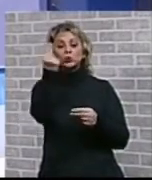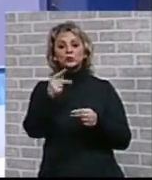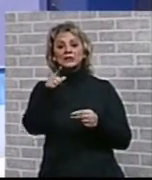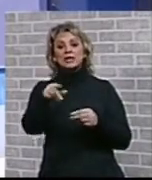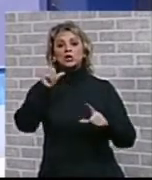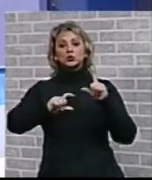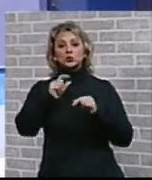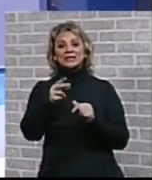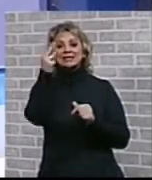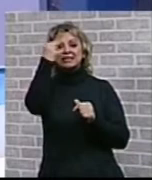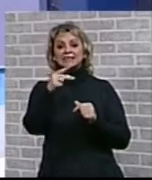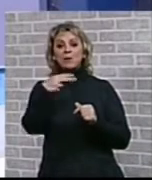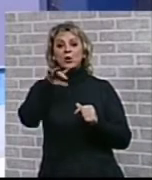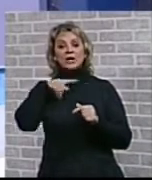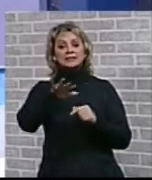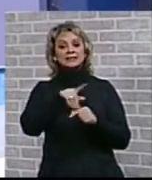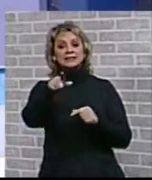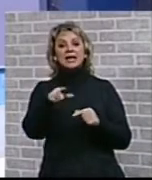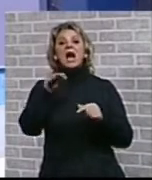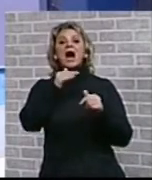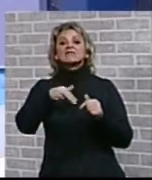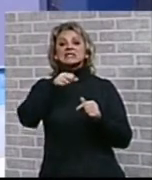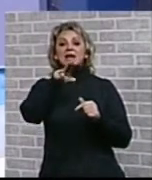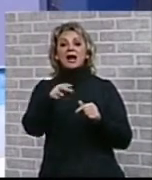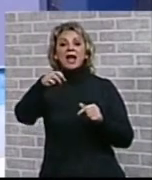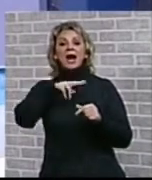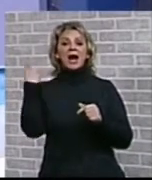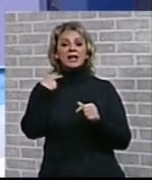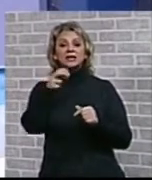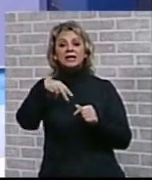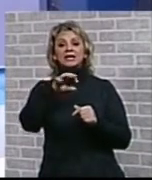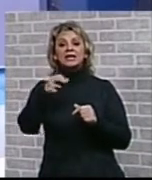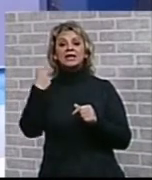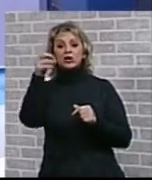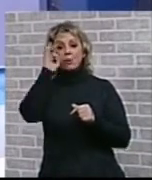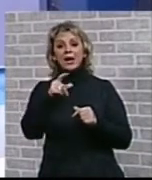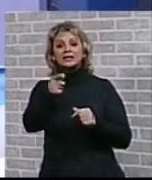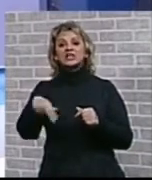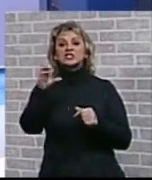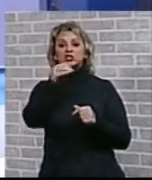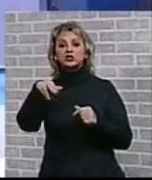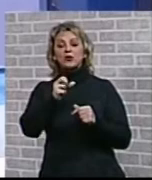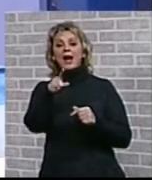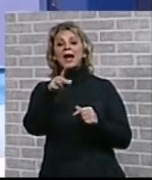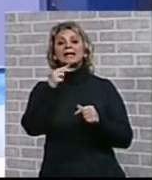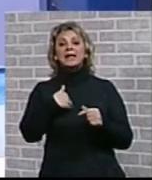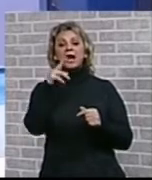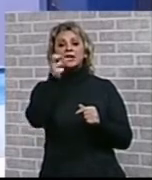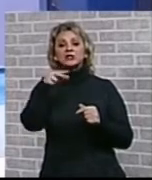и студентов-дизайнеров России, Австралии, Англии, Германии и США. Конкурс «Я Кандинский»